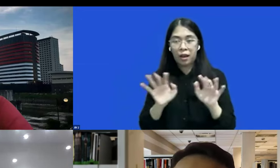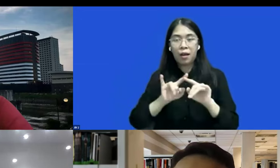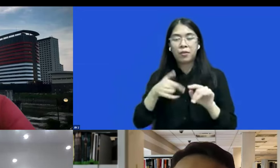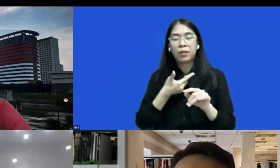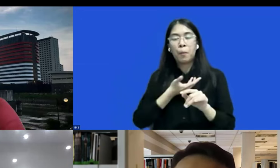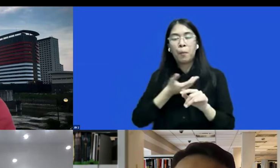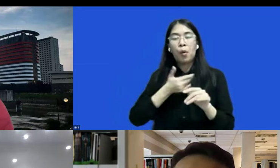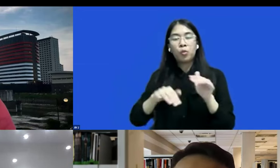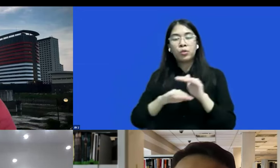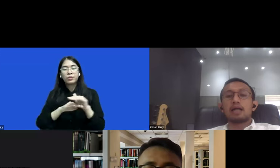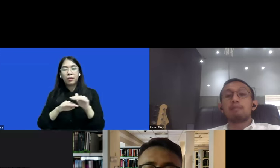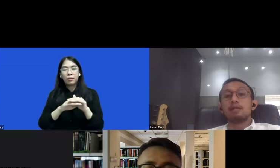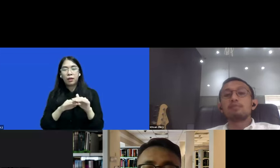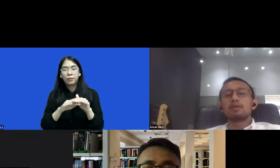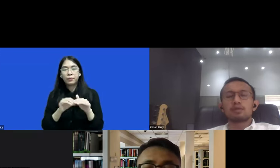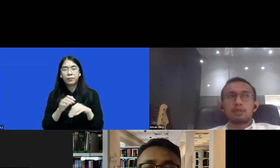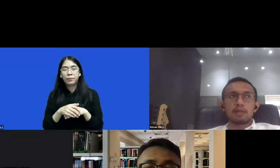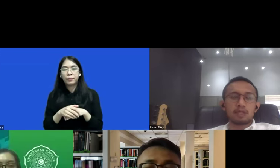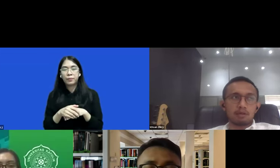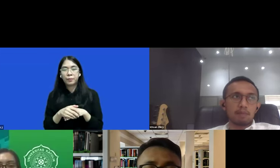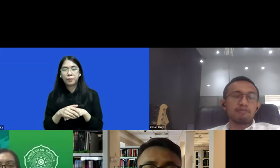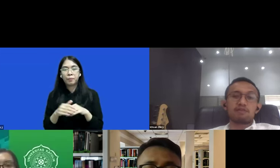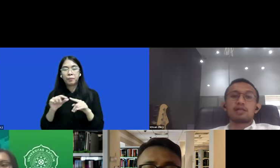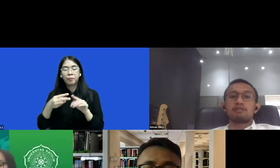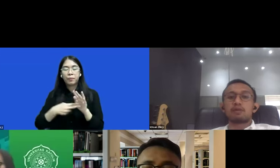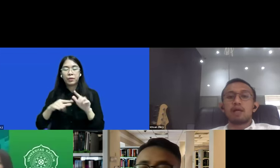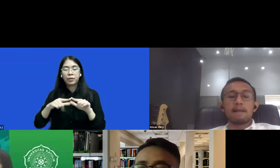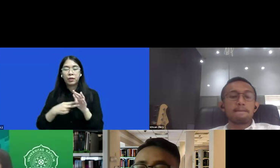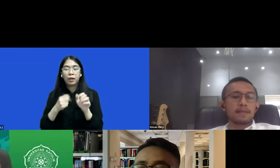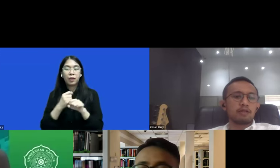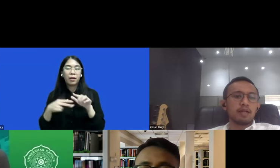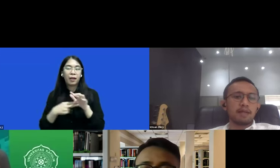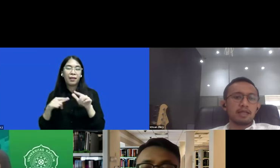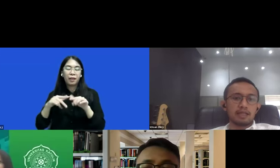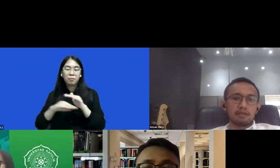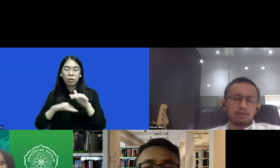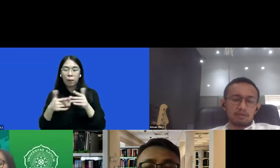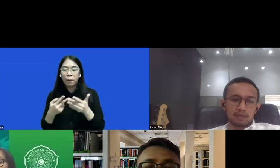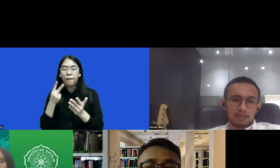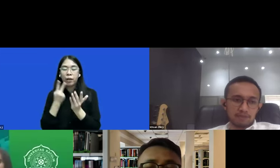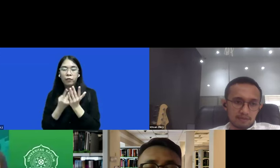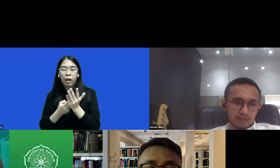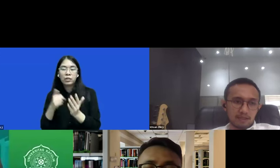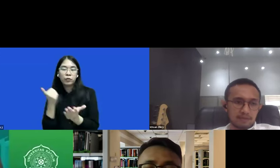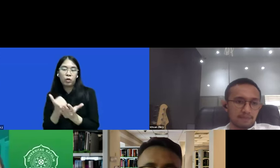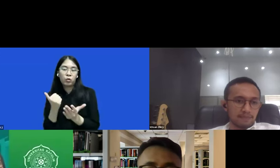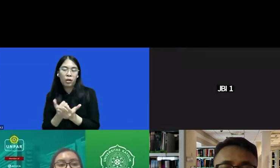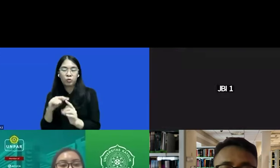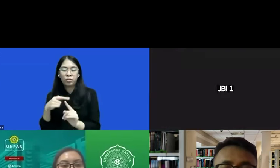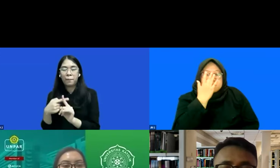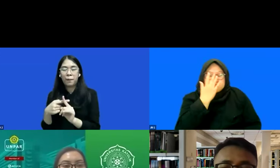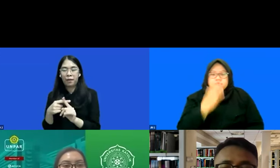standar penanganan minimumnya untuk setiap kasus, yaitu apa, verifikasi faktual. Itu tambahan dari saya untuk Mas Arief. Terima kasih.